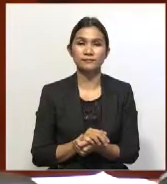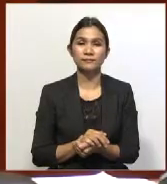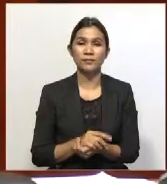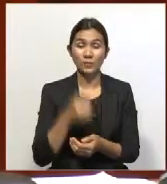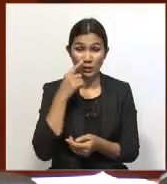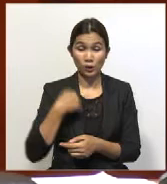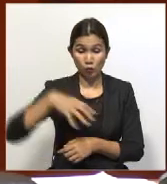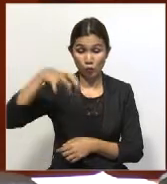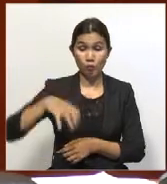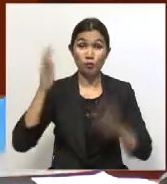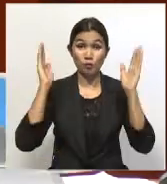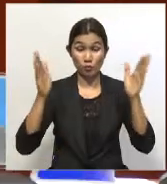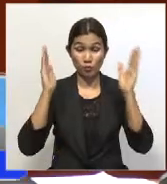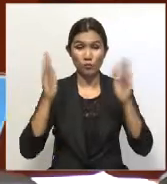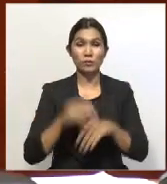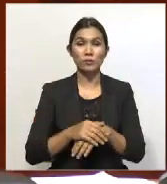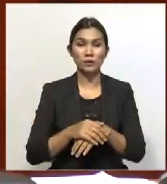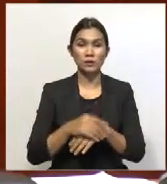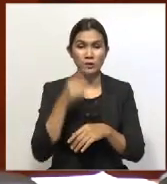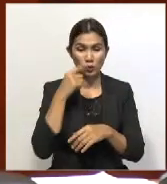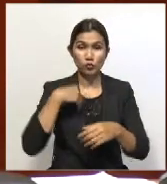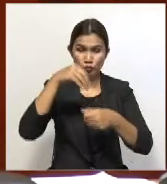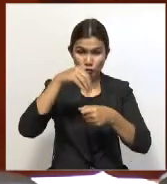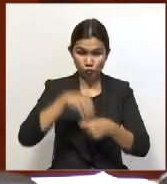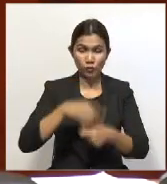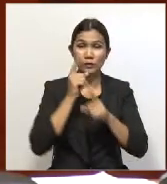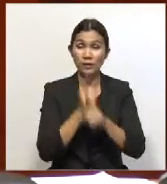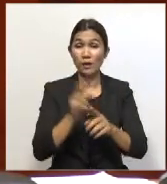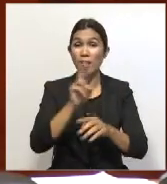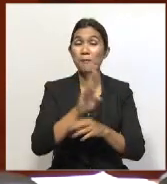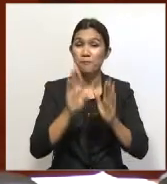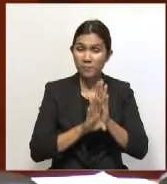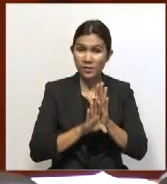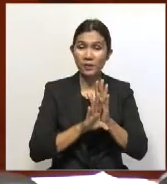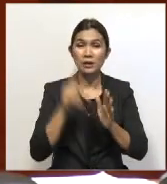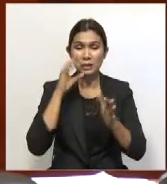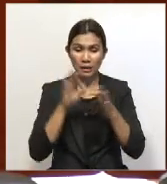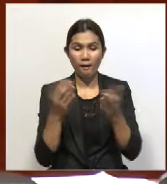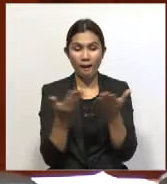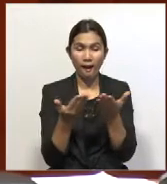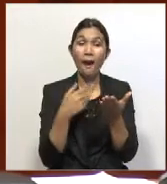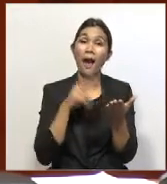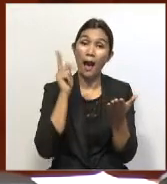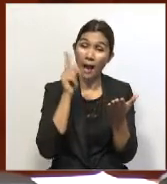ในขณะที่กรมประชาสัมพันธ์กำลังยึดอยู่ในกรอบระเบียบอันเดิมก็คือการอ่านข่าวโดยปก